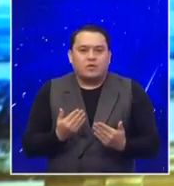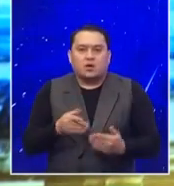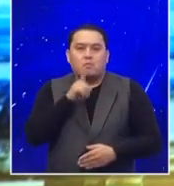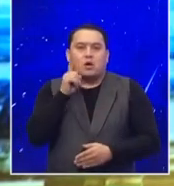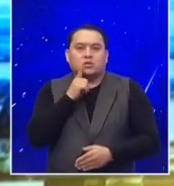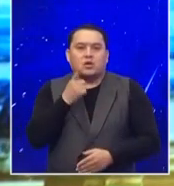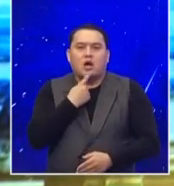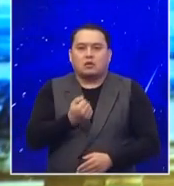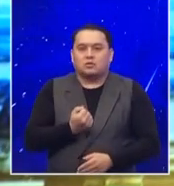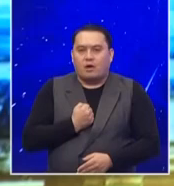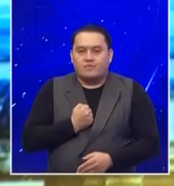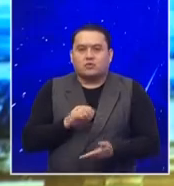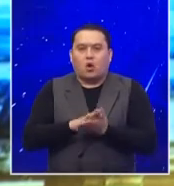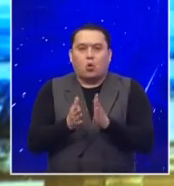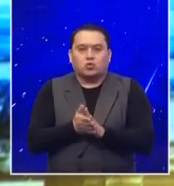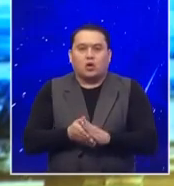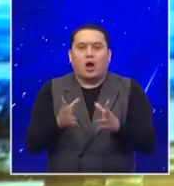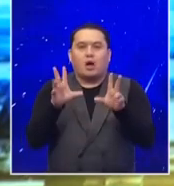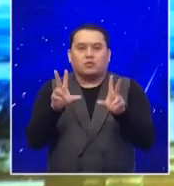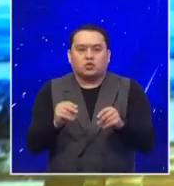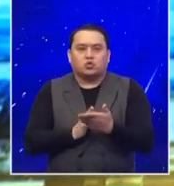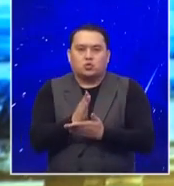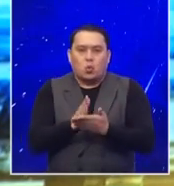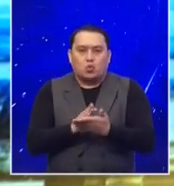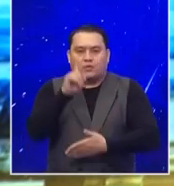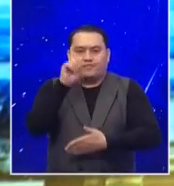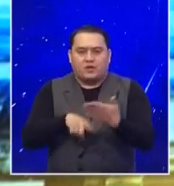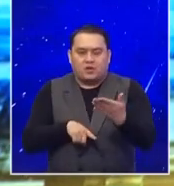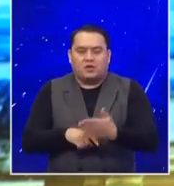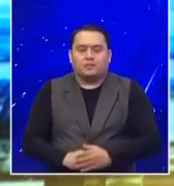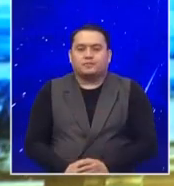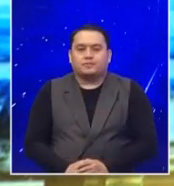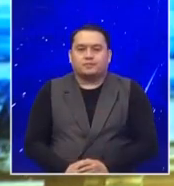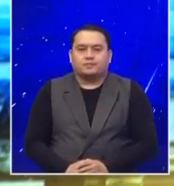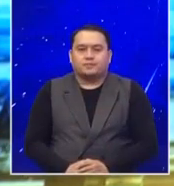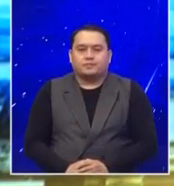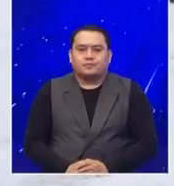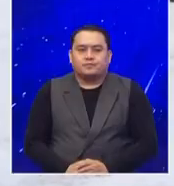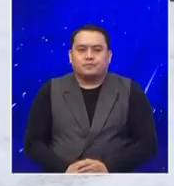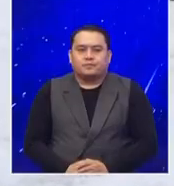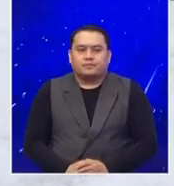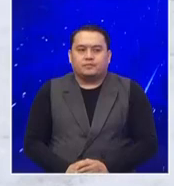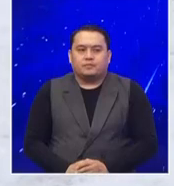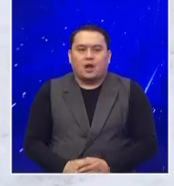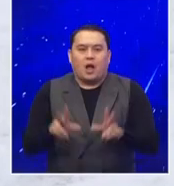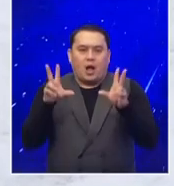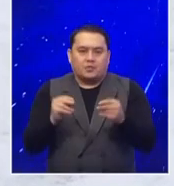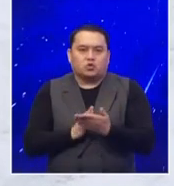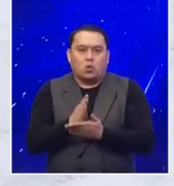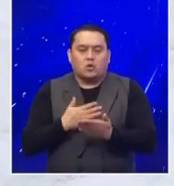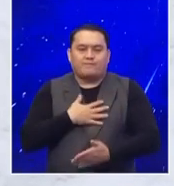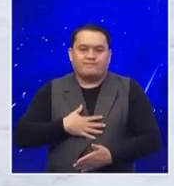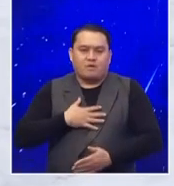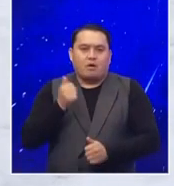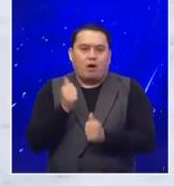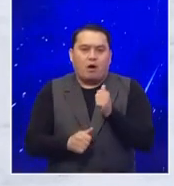молодые бойцы в торжественной обстановке принесли присягу на верность родине. Принятие присяги – волнительный момент